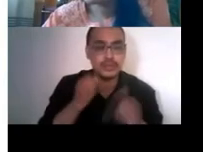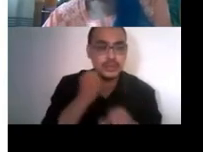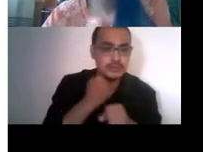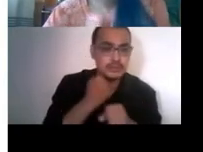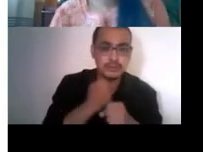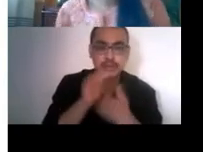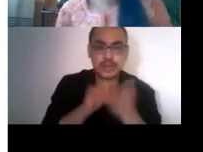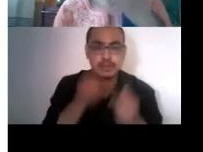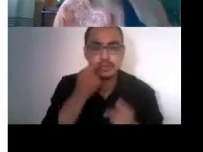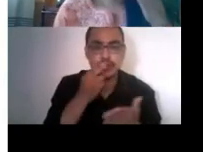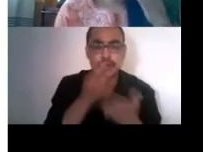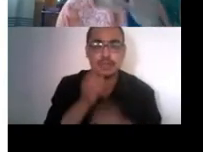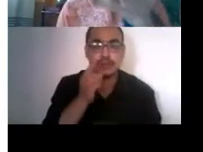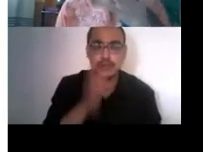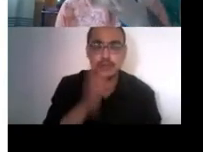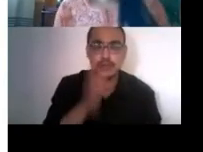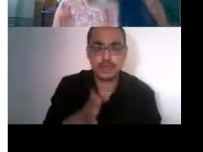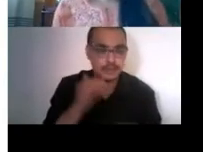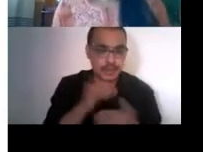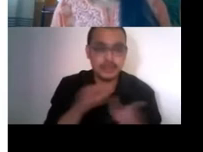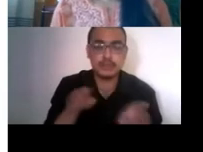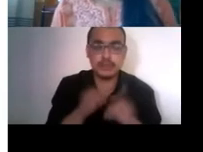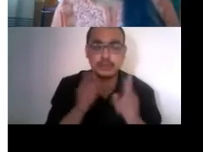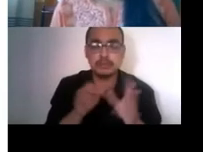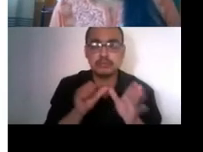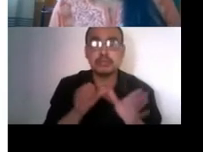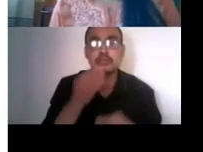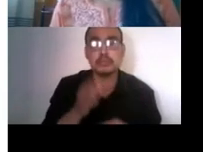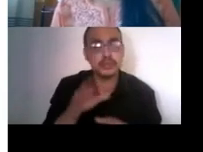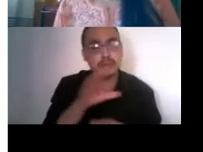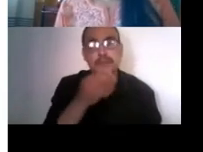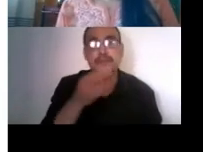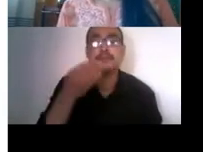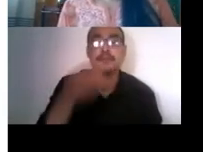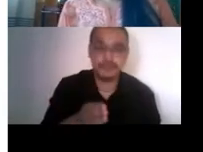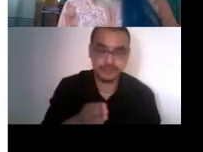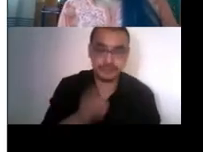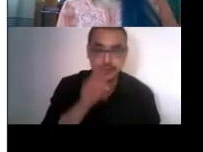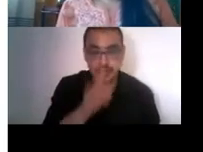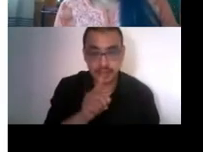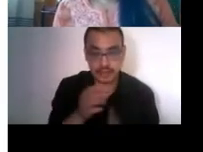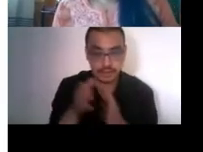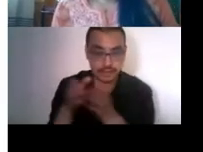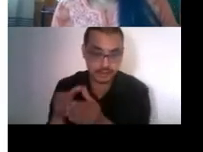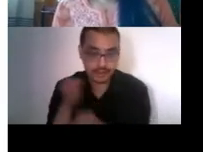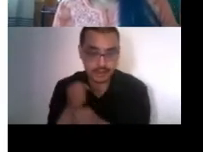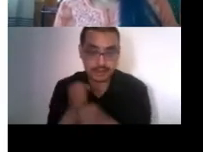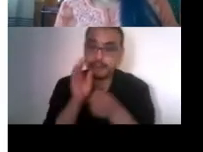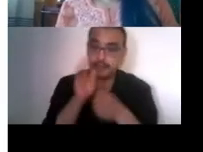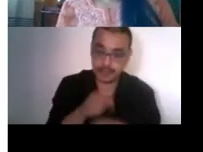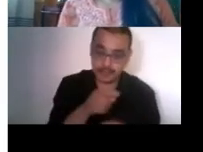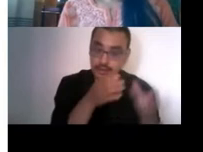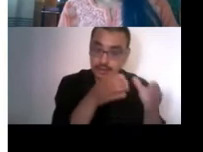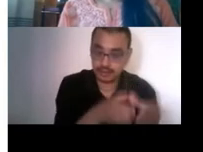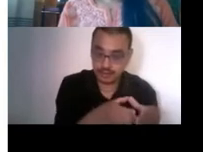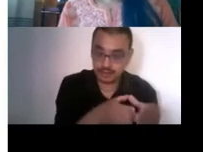महिलालाई पनि आउँछ बालबालिकालाई पनि आउँछ सबैलाई आउँछ भनेपछि त एकतिर वर्कलोड बढी छ अर्कोतिर यहाँ